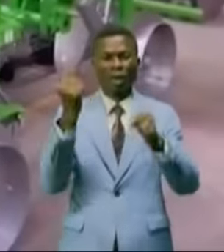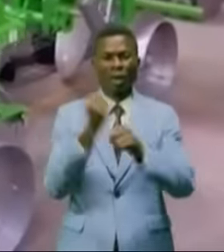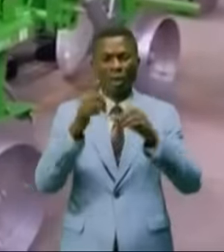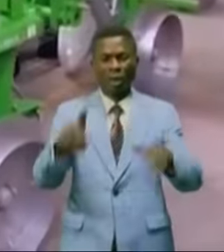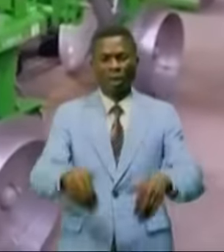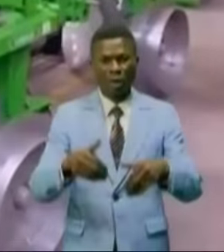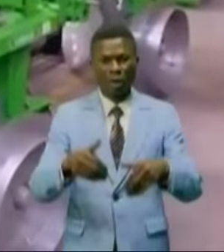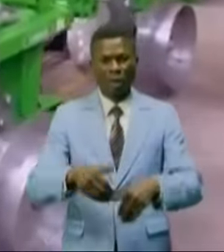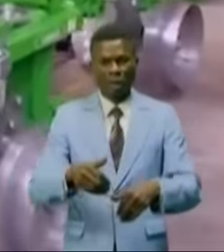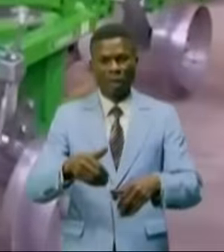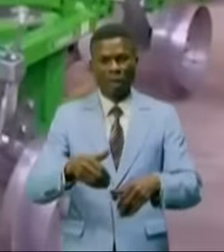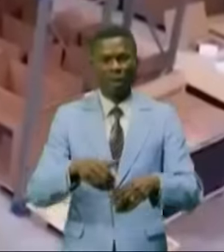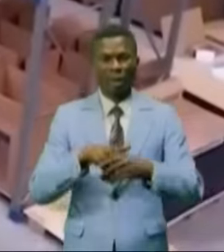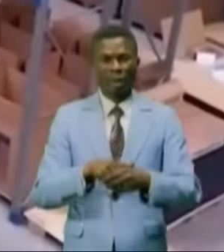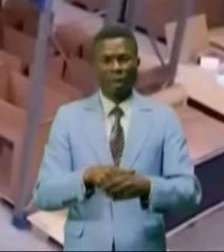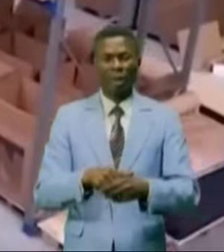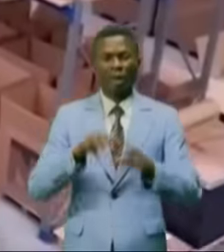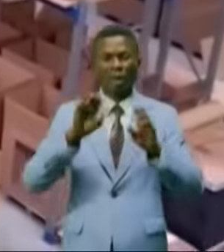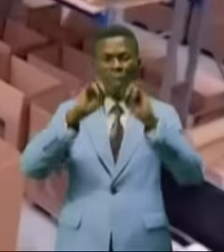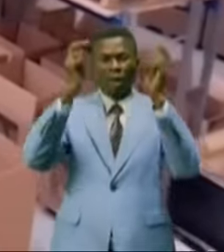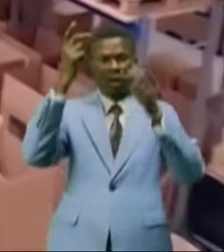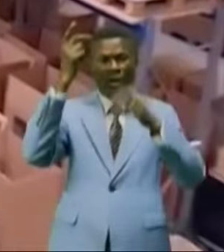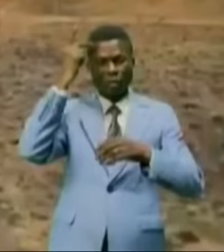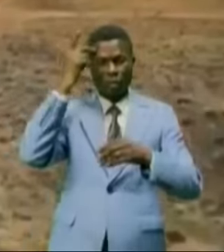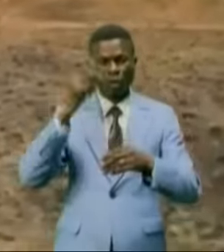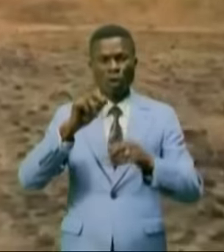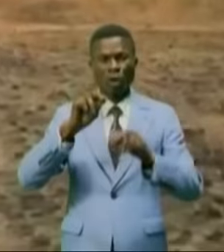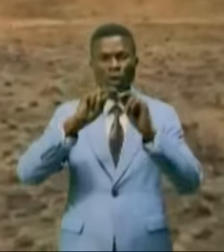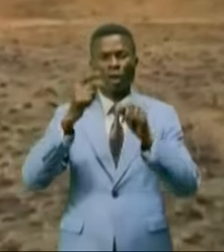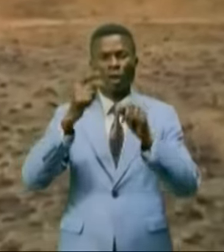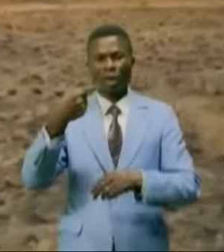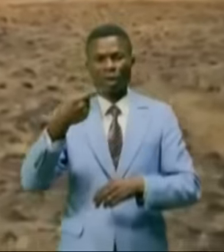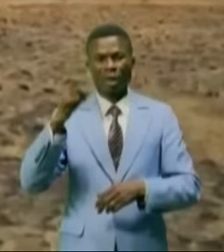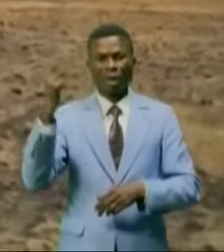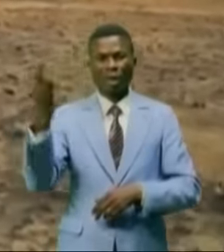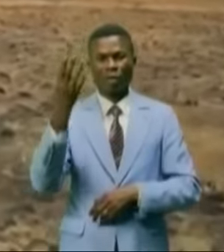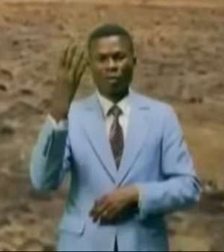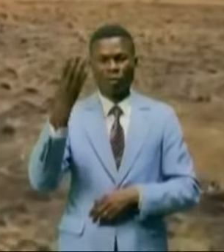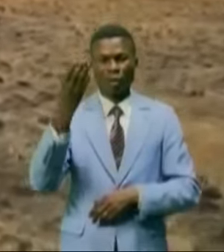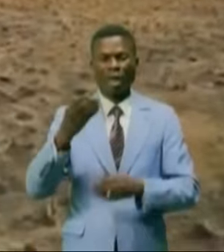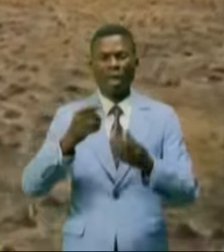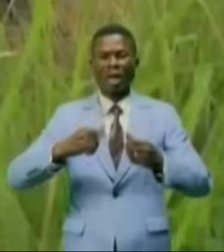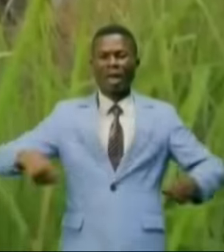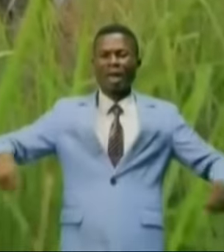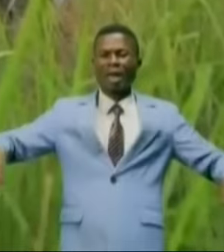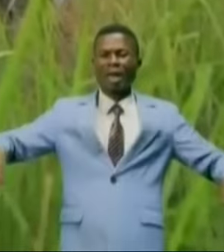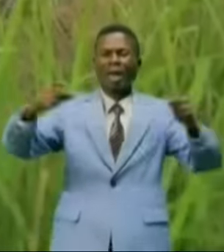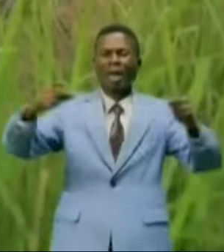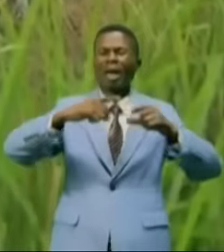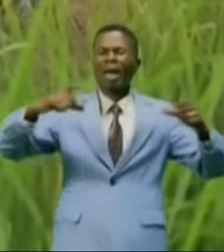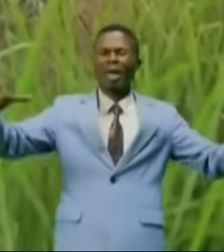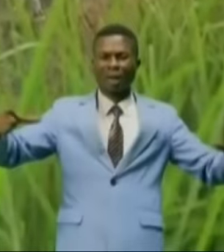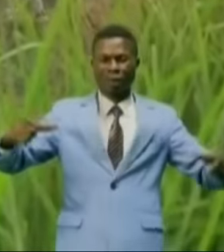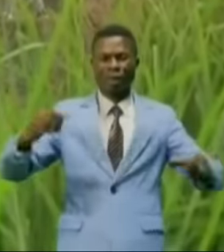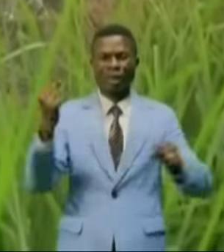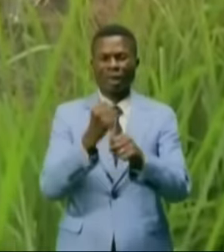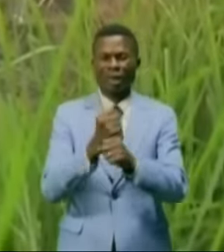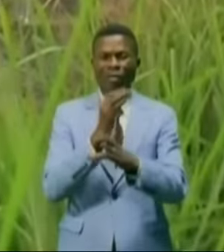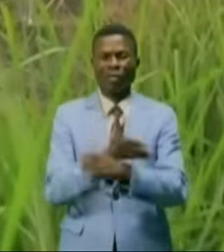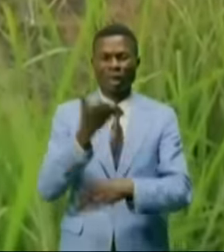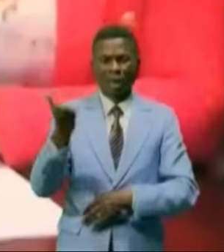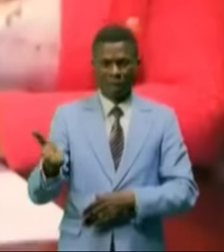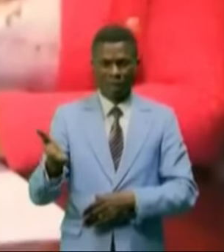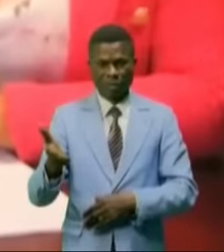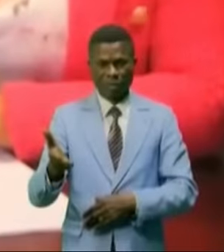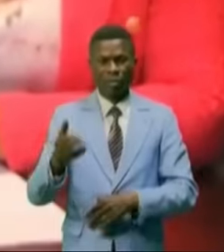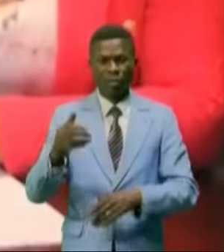dans l'Interland de Kinshasa où G24 dispose de 25 hectares des terres arables disponibles. Au